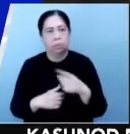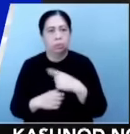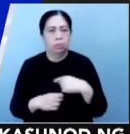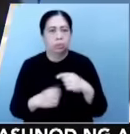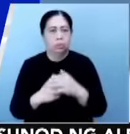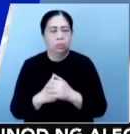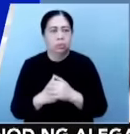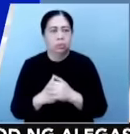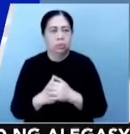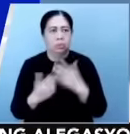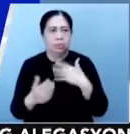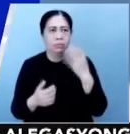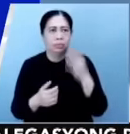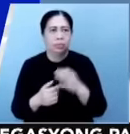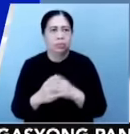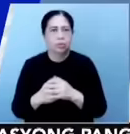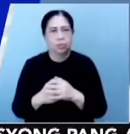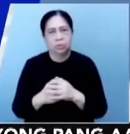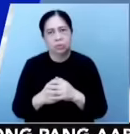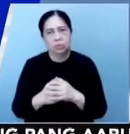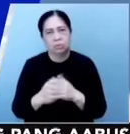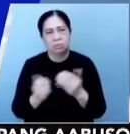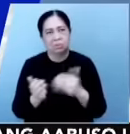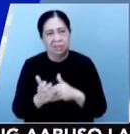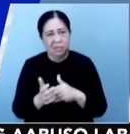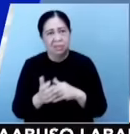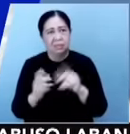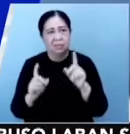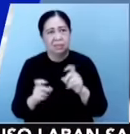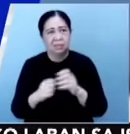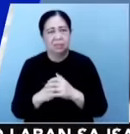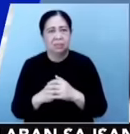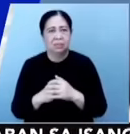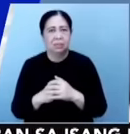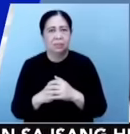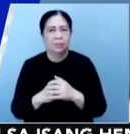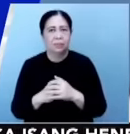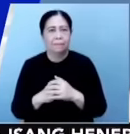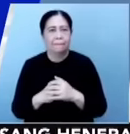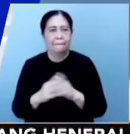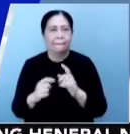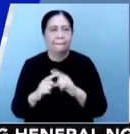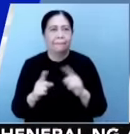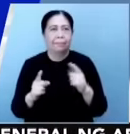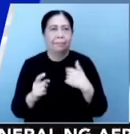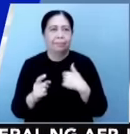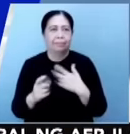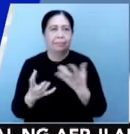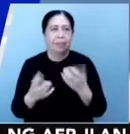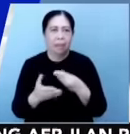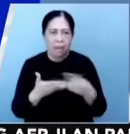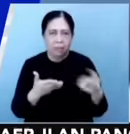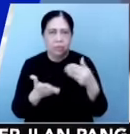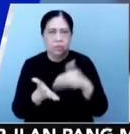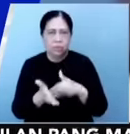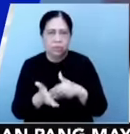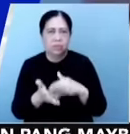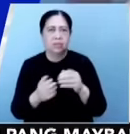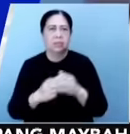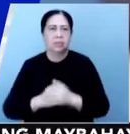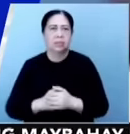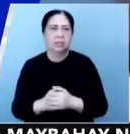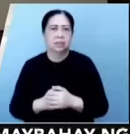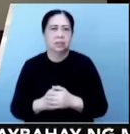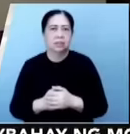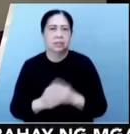future ko balaha. Mapriti naman kami liwat, travel naman kami liwat. Halindigya sa Banua, pato sa May West. Dukabudlay